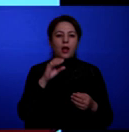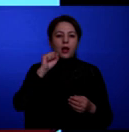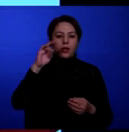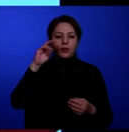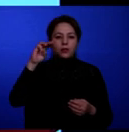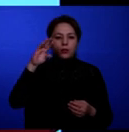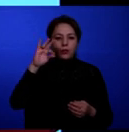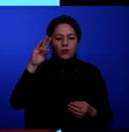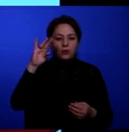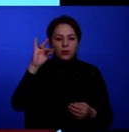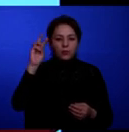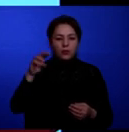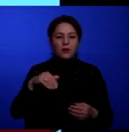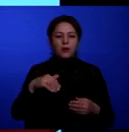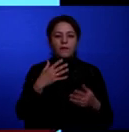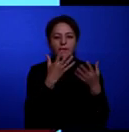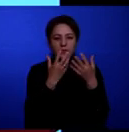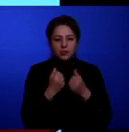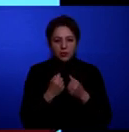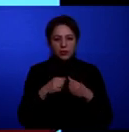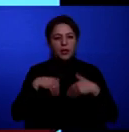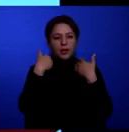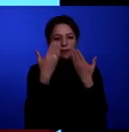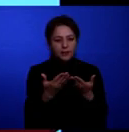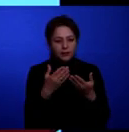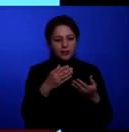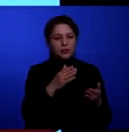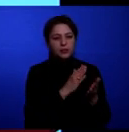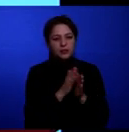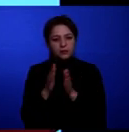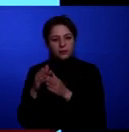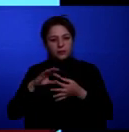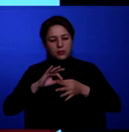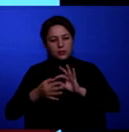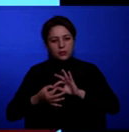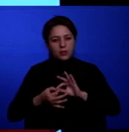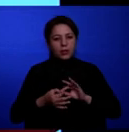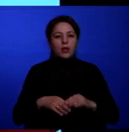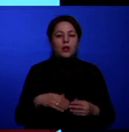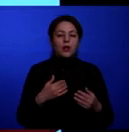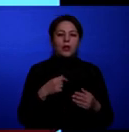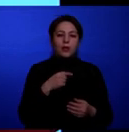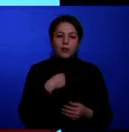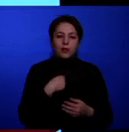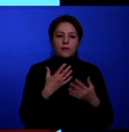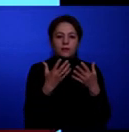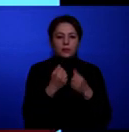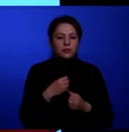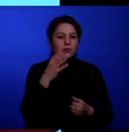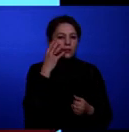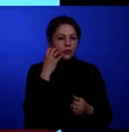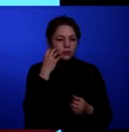отдал составим предложения я взял сочное яблоко и отдал его сестре